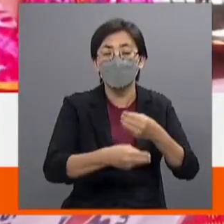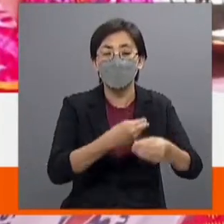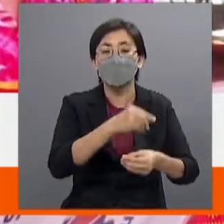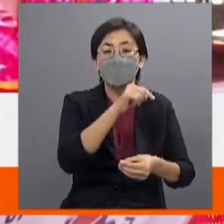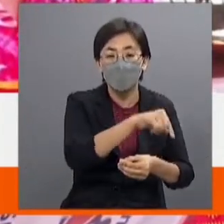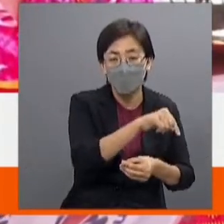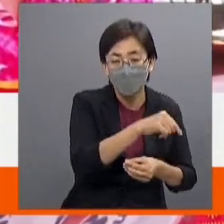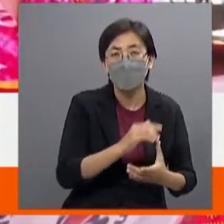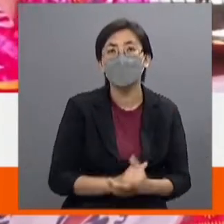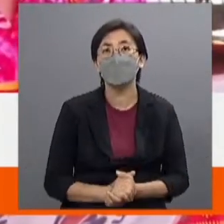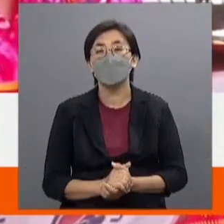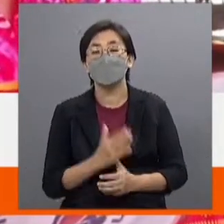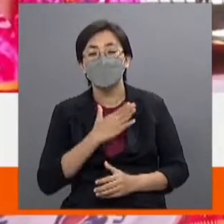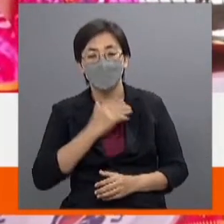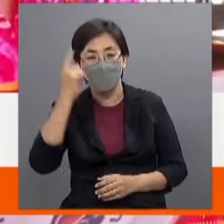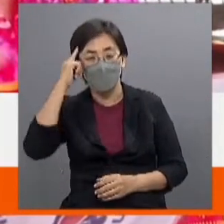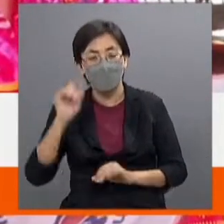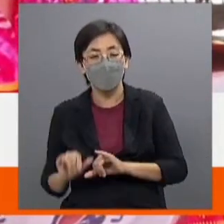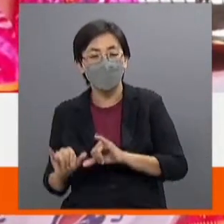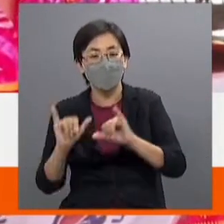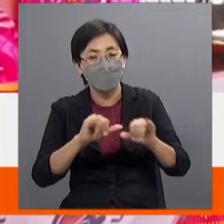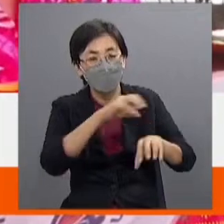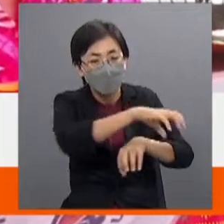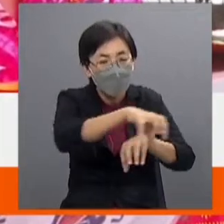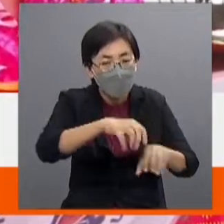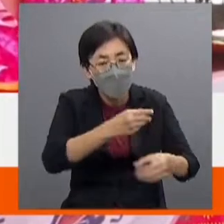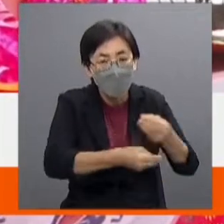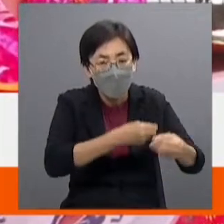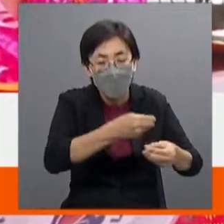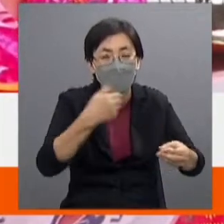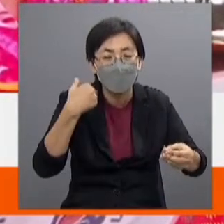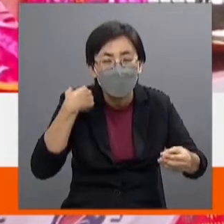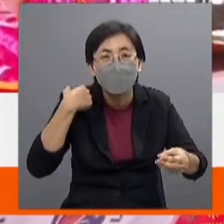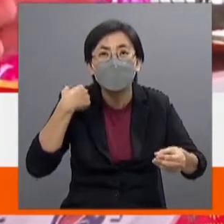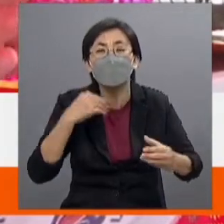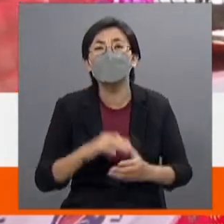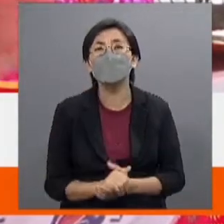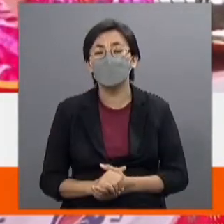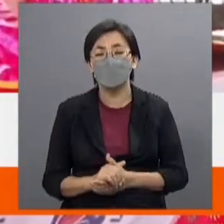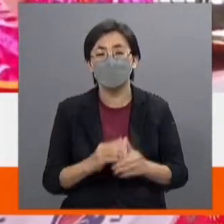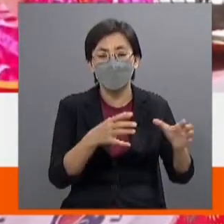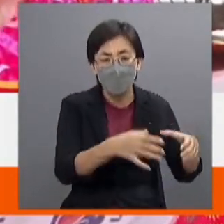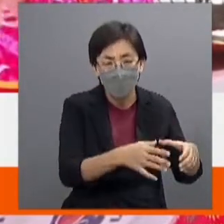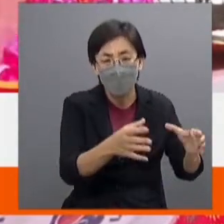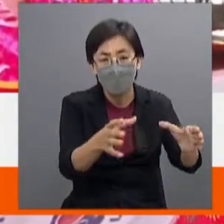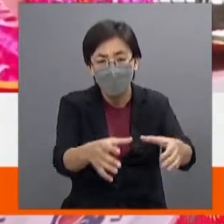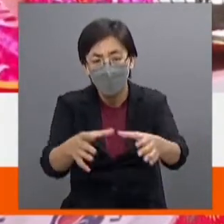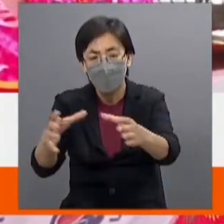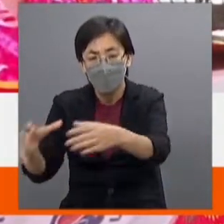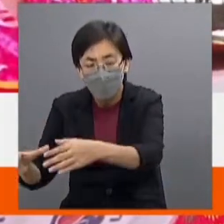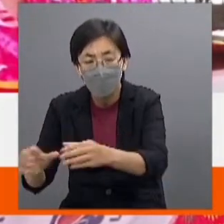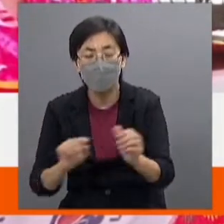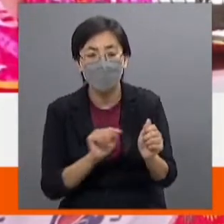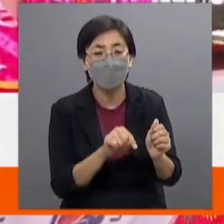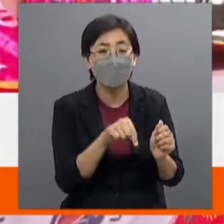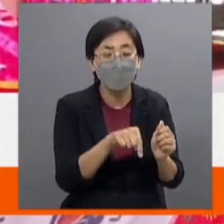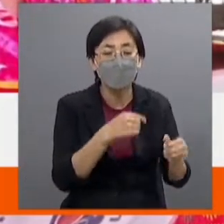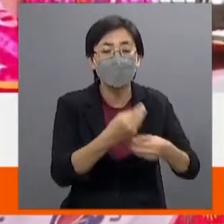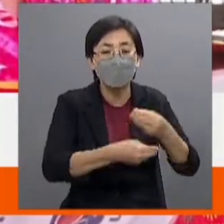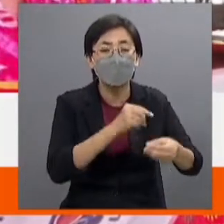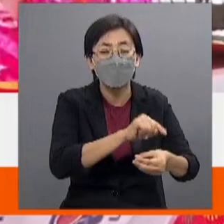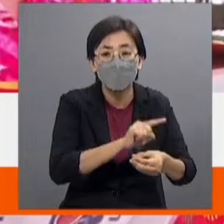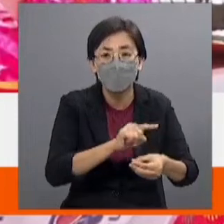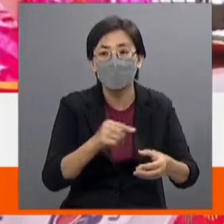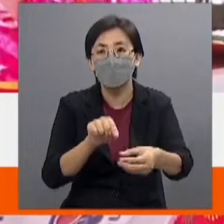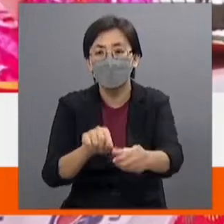ราจะได้มีการออกไปค้าขายแบ่งเป็นโซนเป็นโซนว่าชุมชนนี้ได้โซนนี้นะมันจะได้แบบว่า